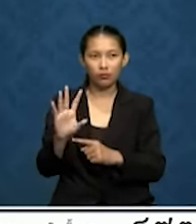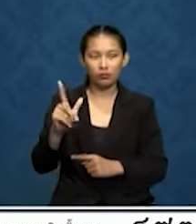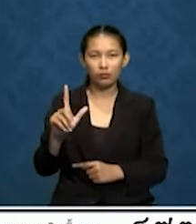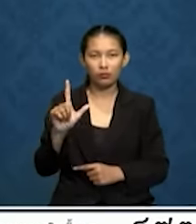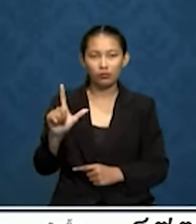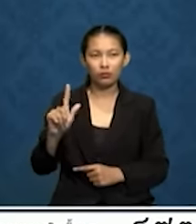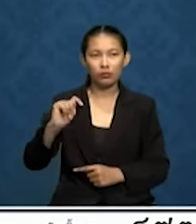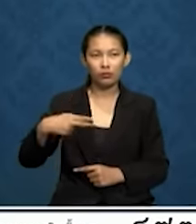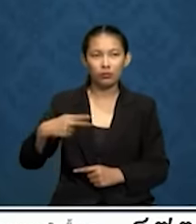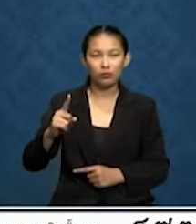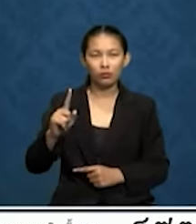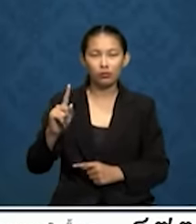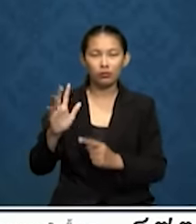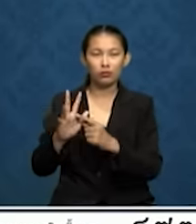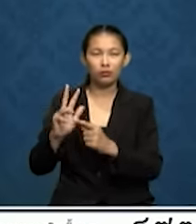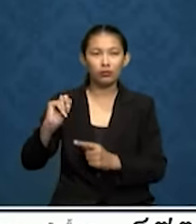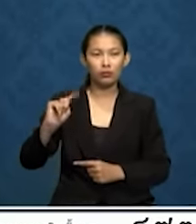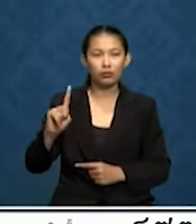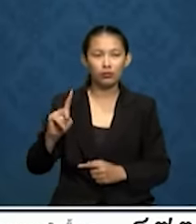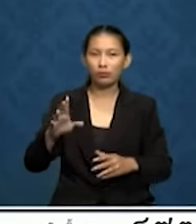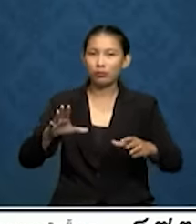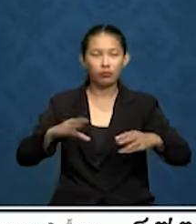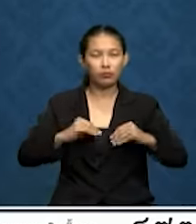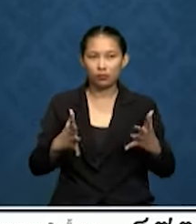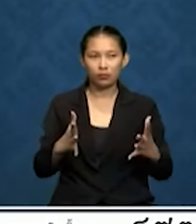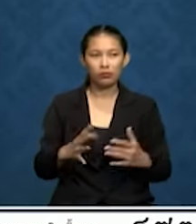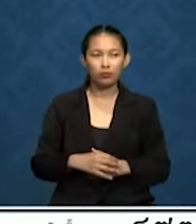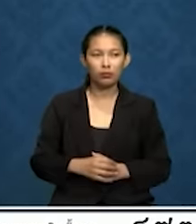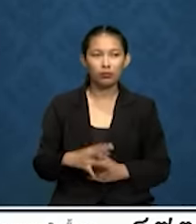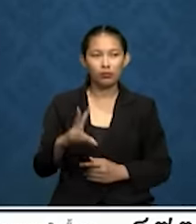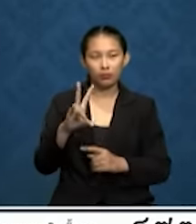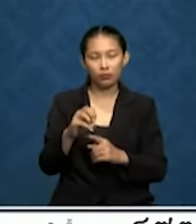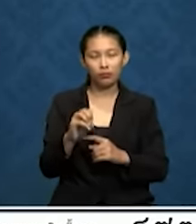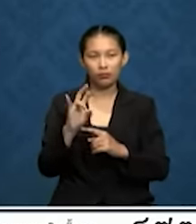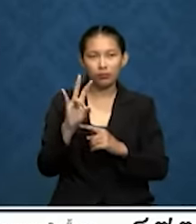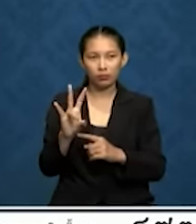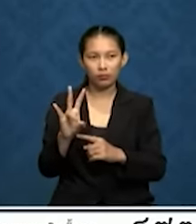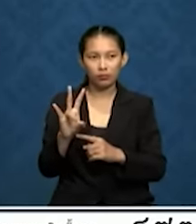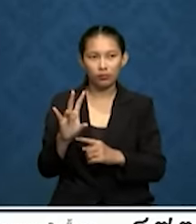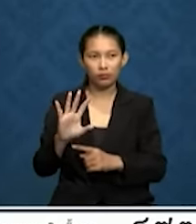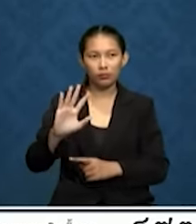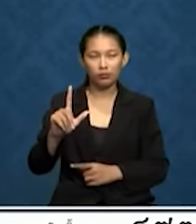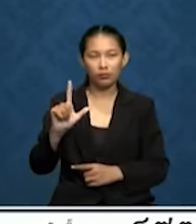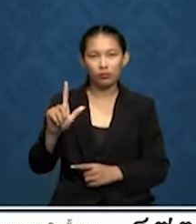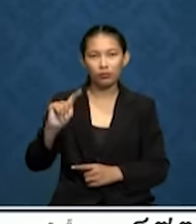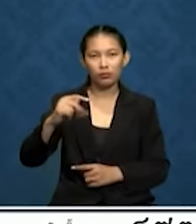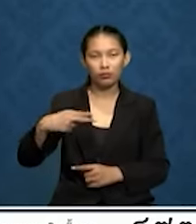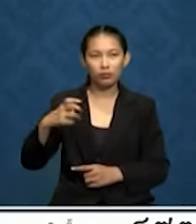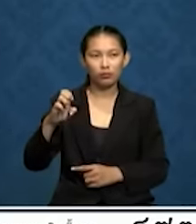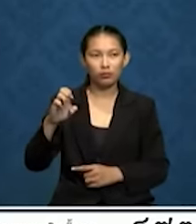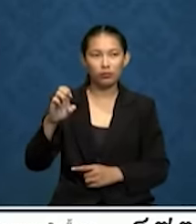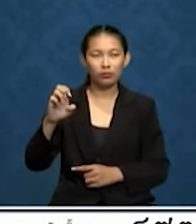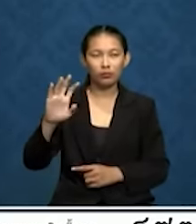านีเชื้อน้อย ไม่เห็นชอบครับ 77นางสาวชนทิชาแจ้